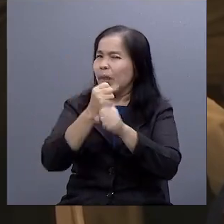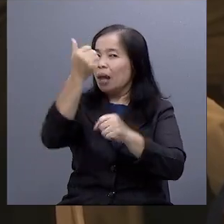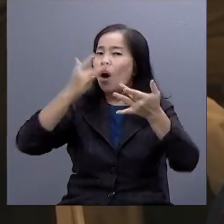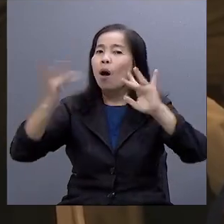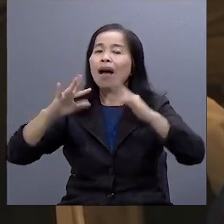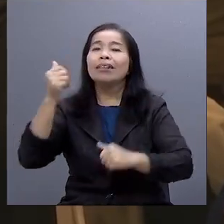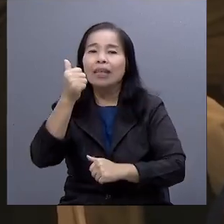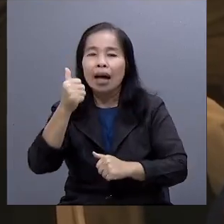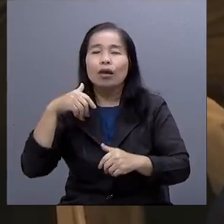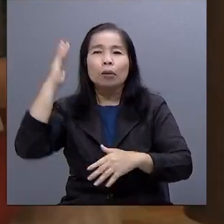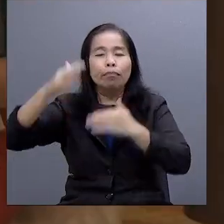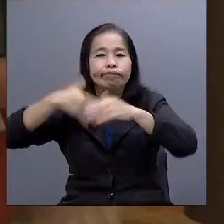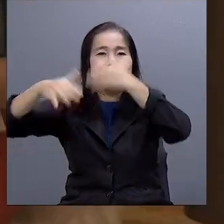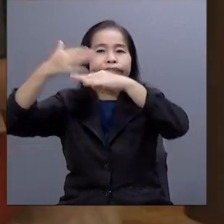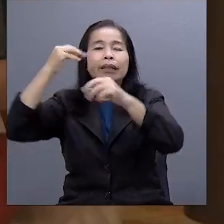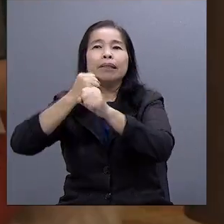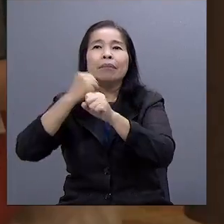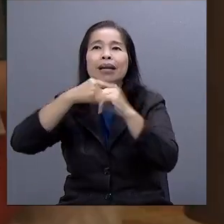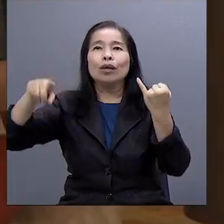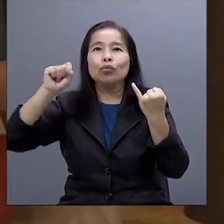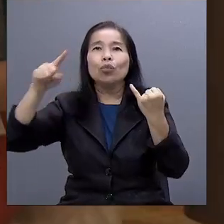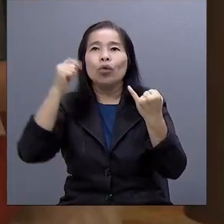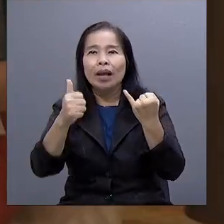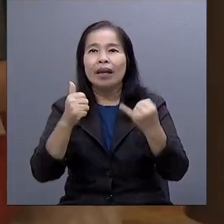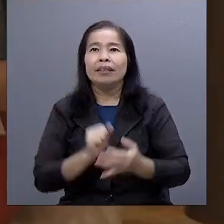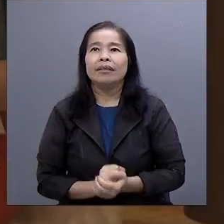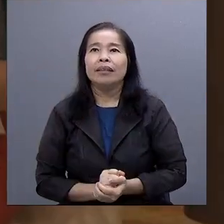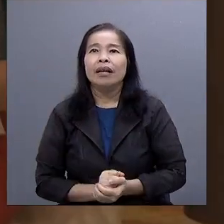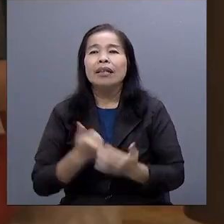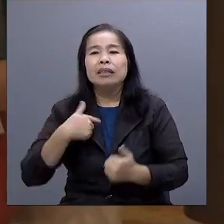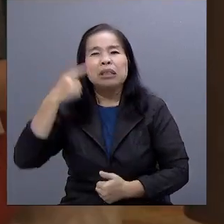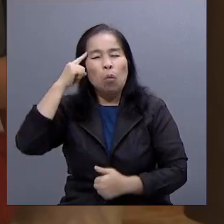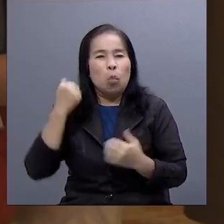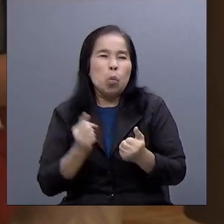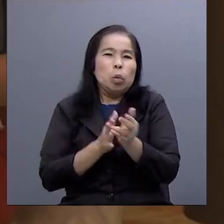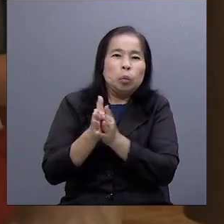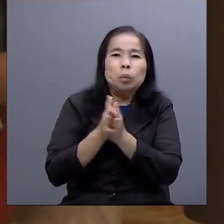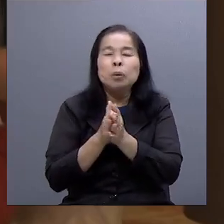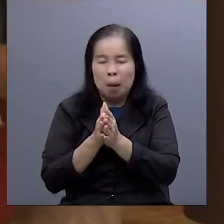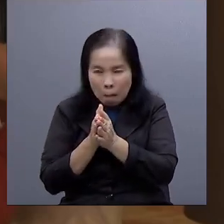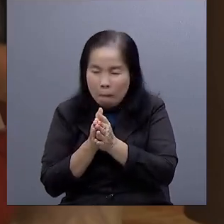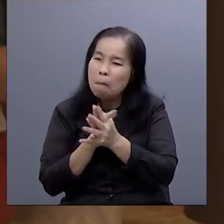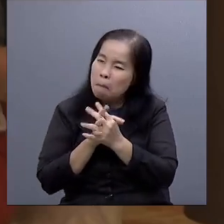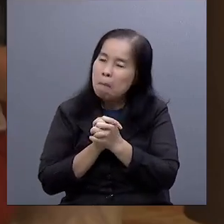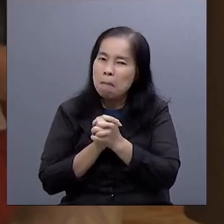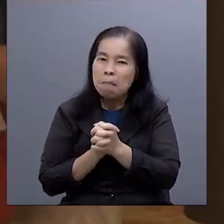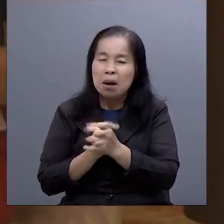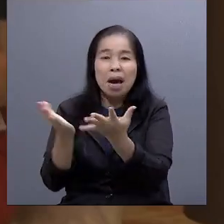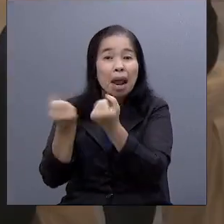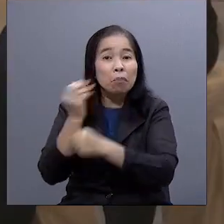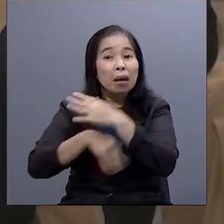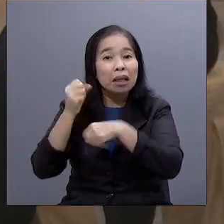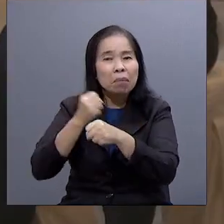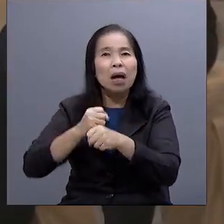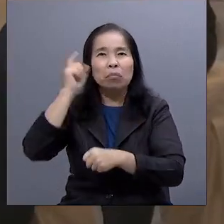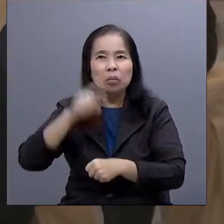คอยกลดลยายประจำhale oftenันดแกนี้ก็เป็นเรื่ข